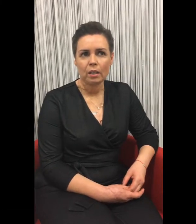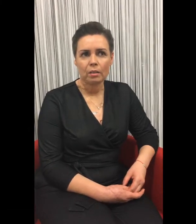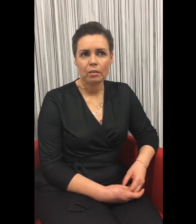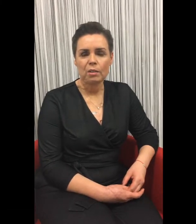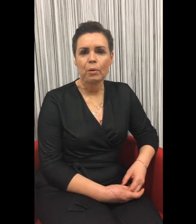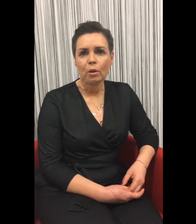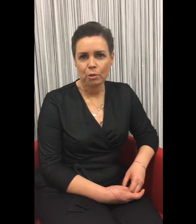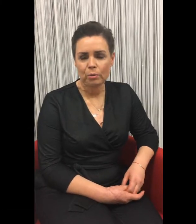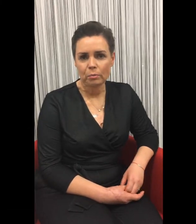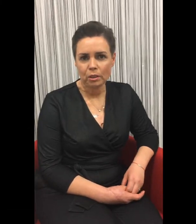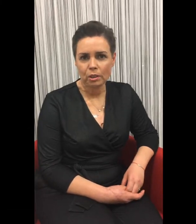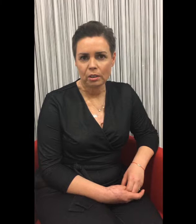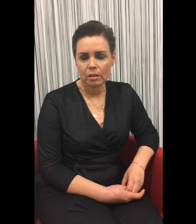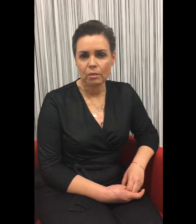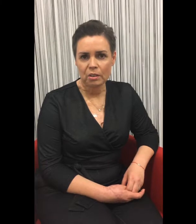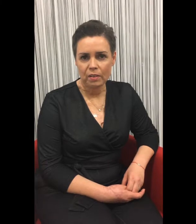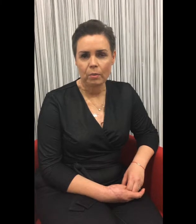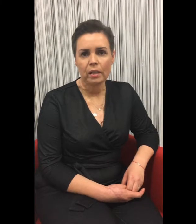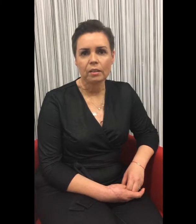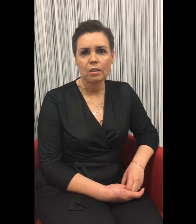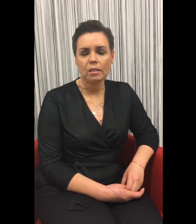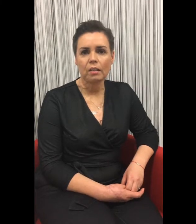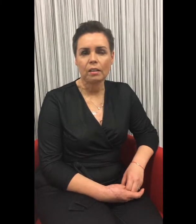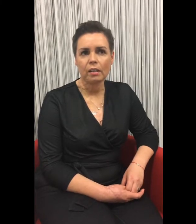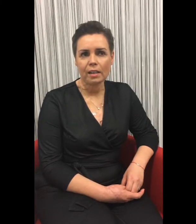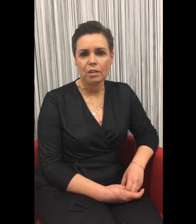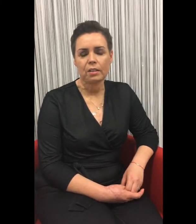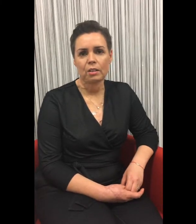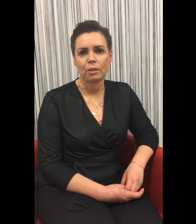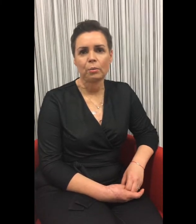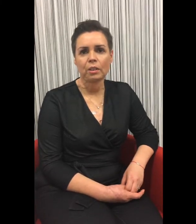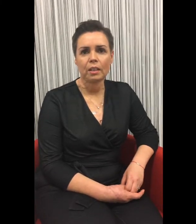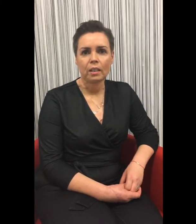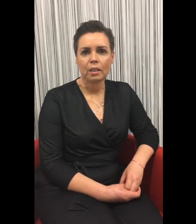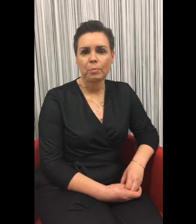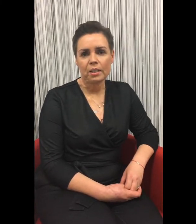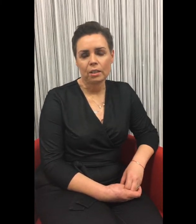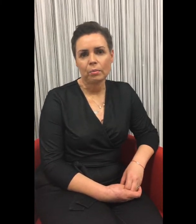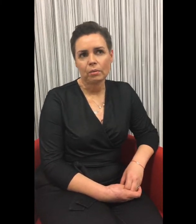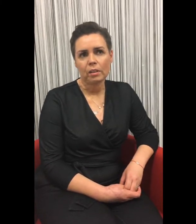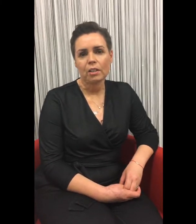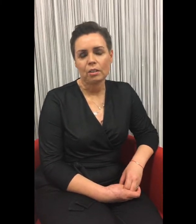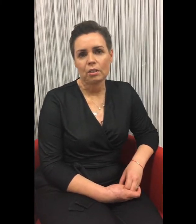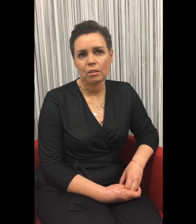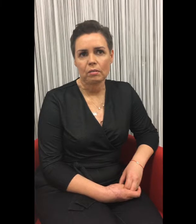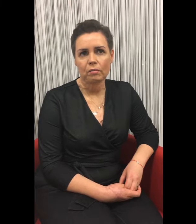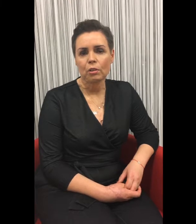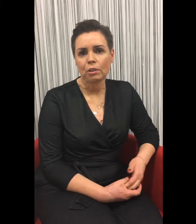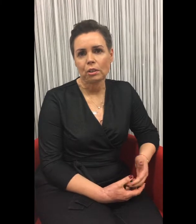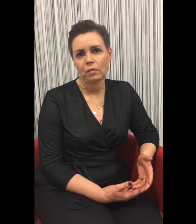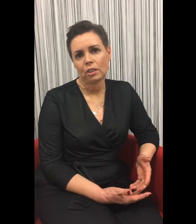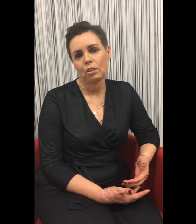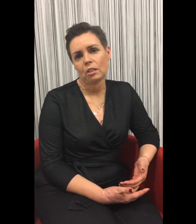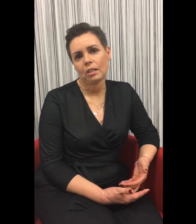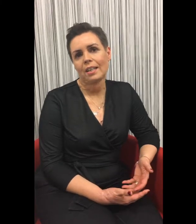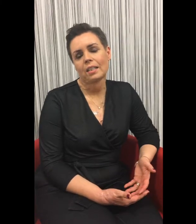pory sporo osób do mnie się odzywało, ale także i lekarze zaczęli do mnie pisać, bo lekarze też w